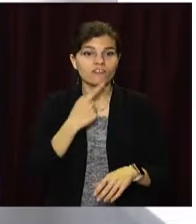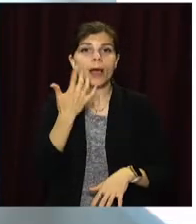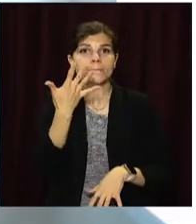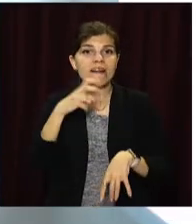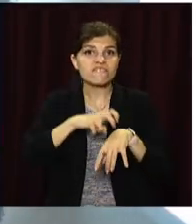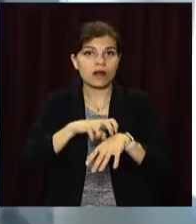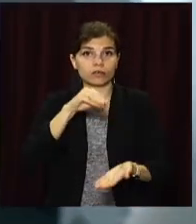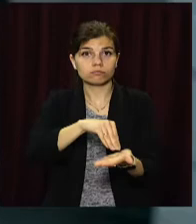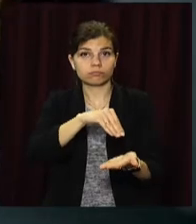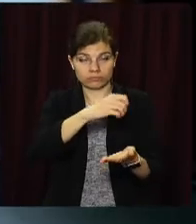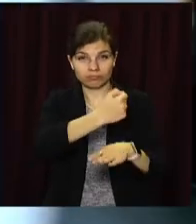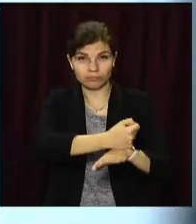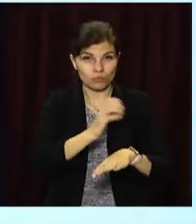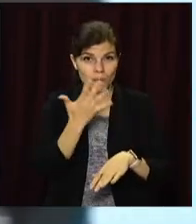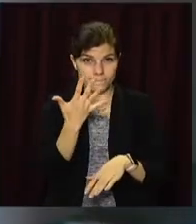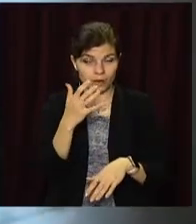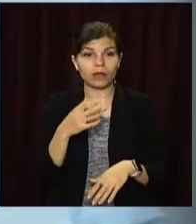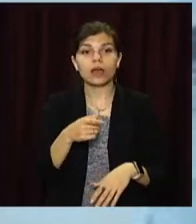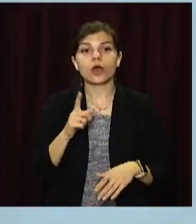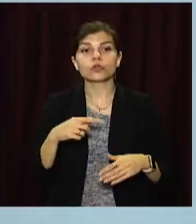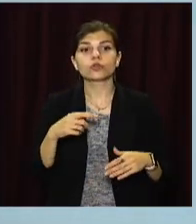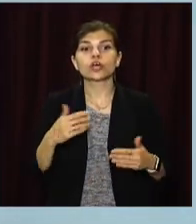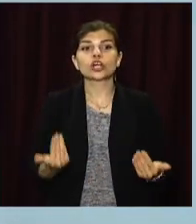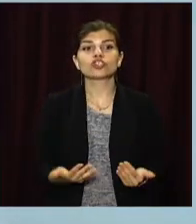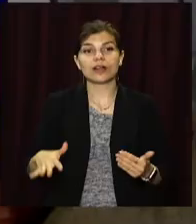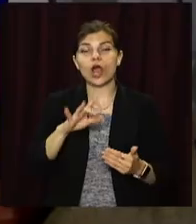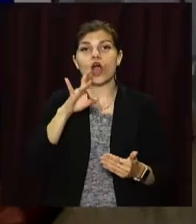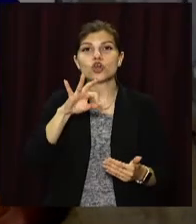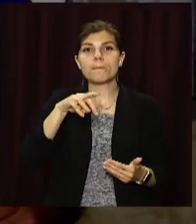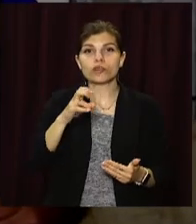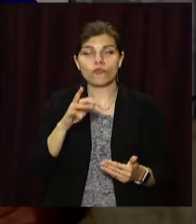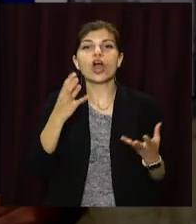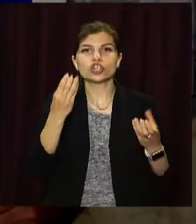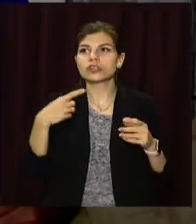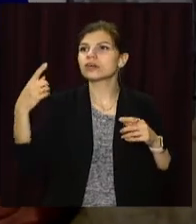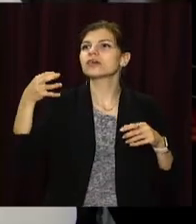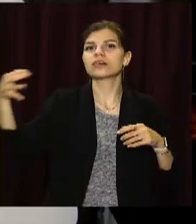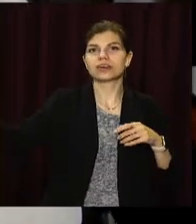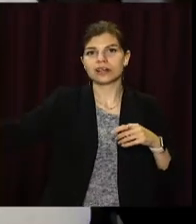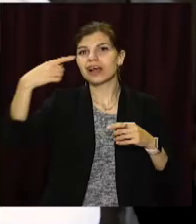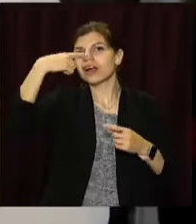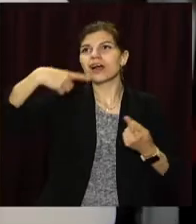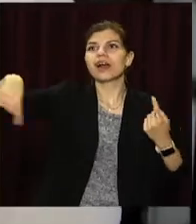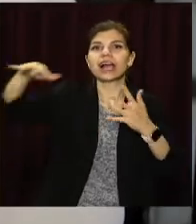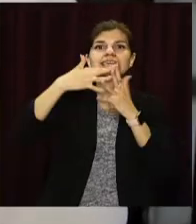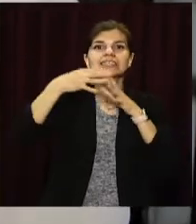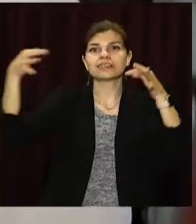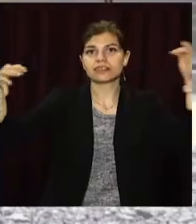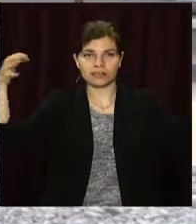лікарів. Також там облаштують лабораторію. Окрім мешканців Романкового, сюди зможуть звертатися і жителі навколишніх